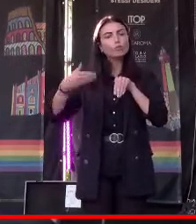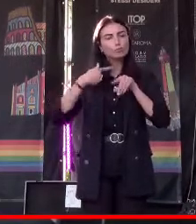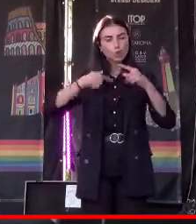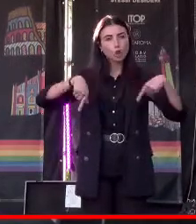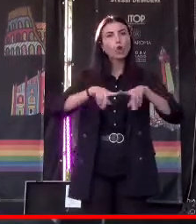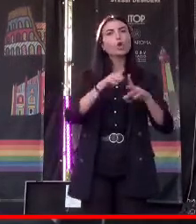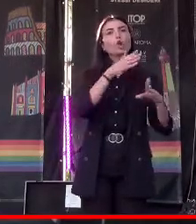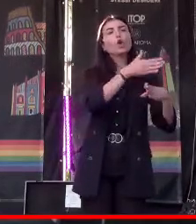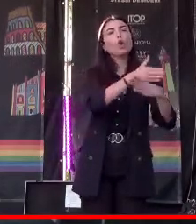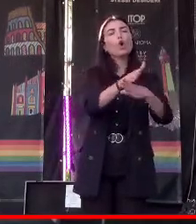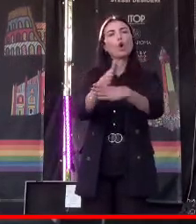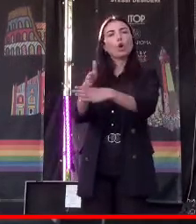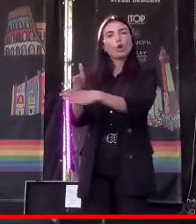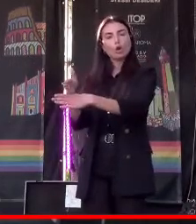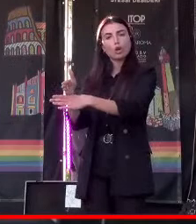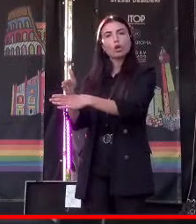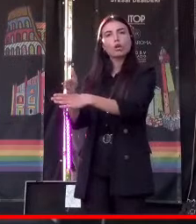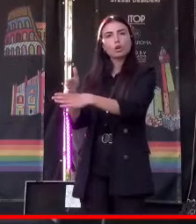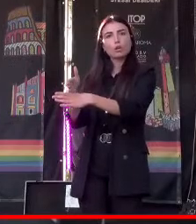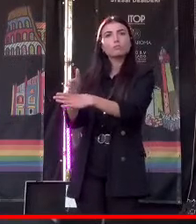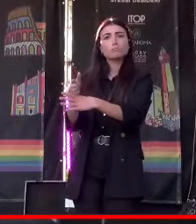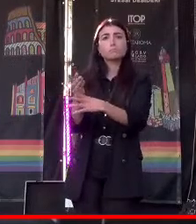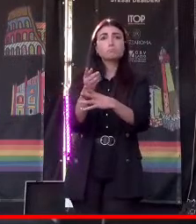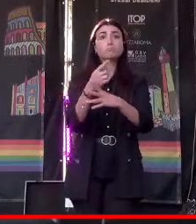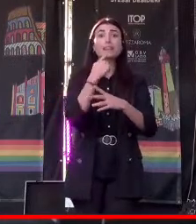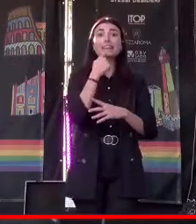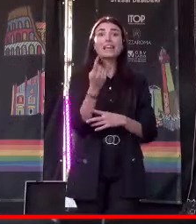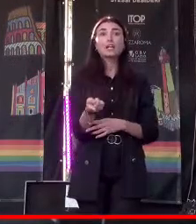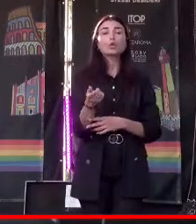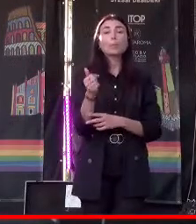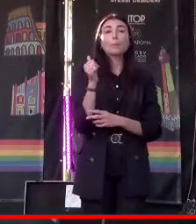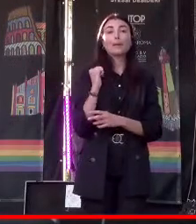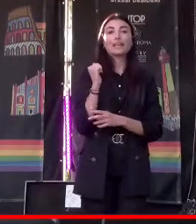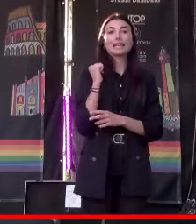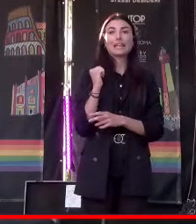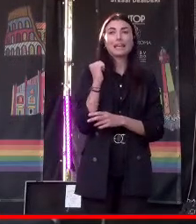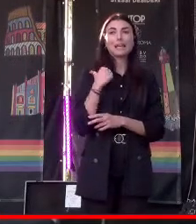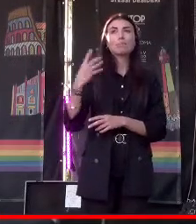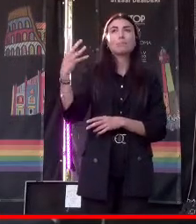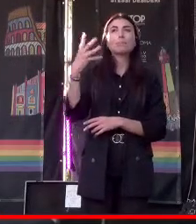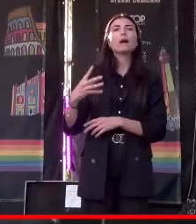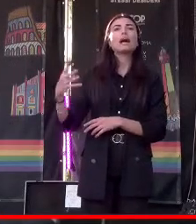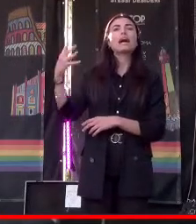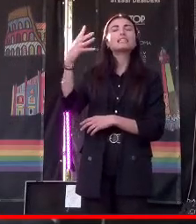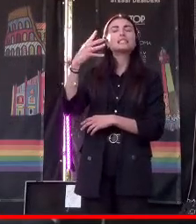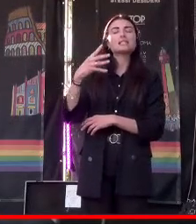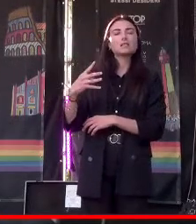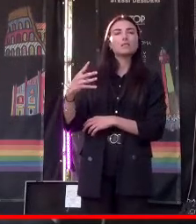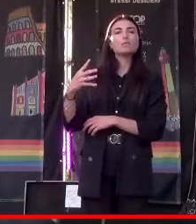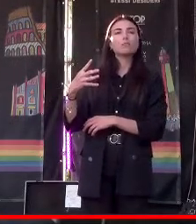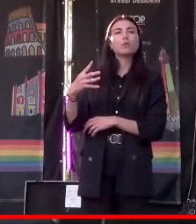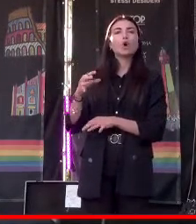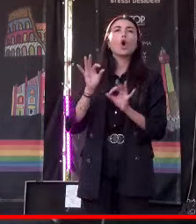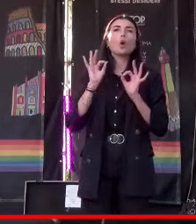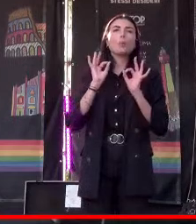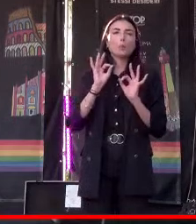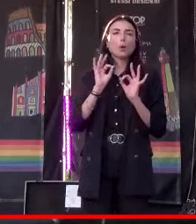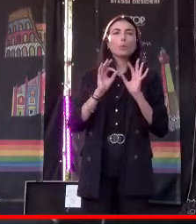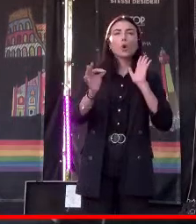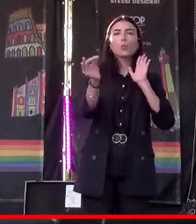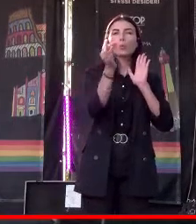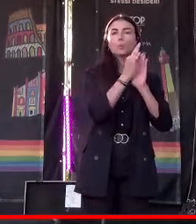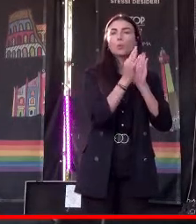condividiamo pienamente e, come è stato già detto anche prima da Massimo, sono punti che non